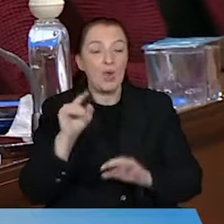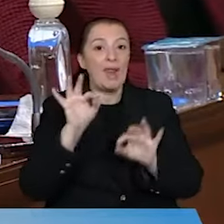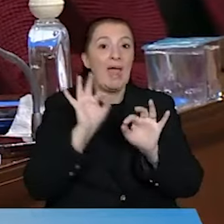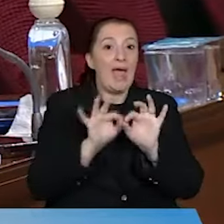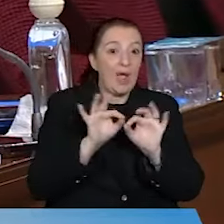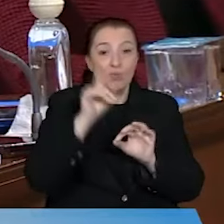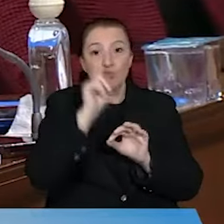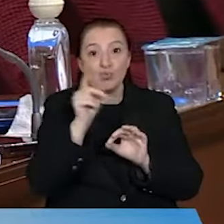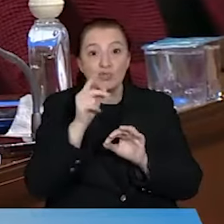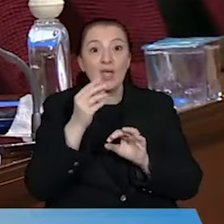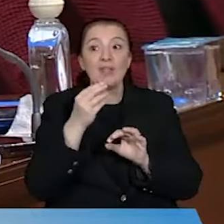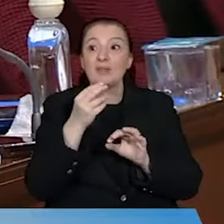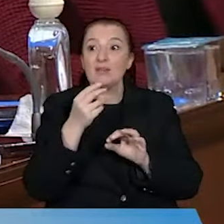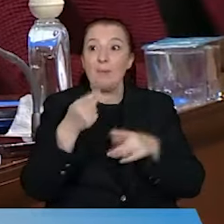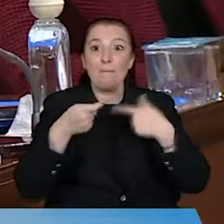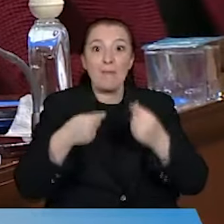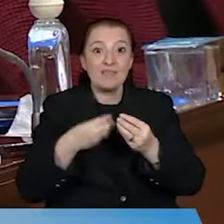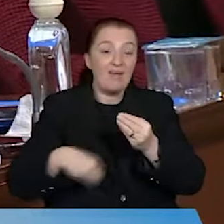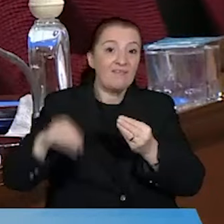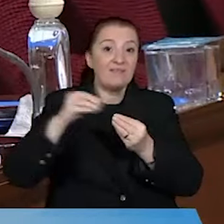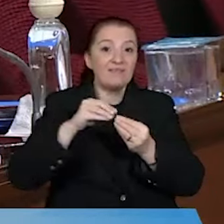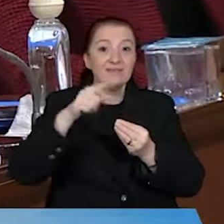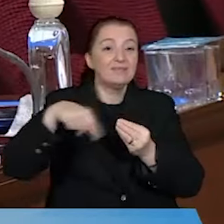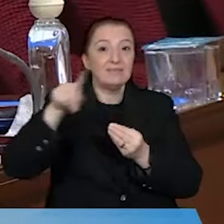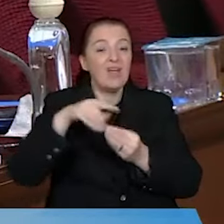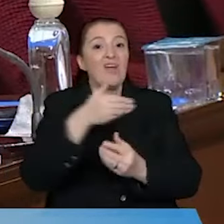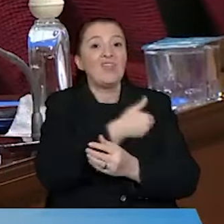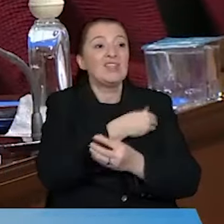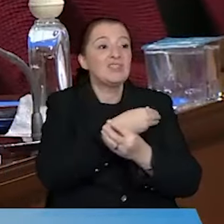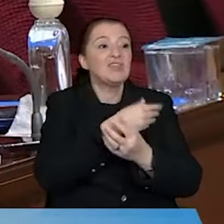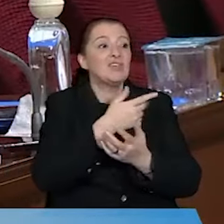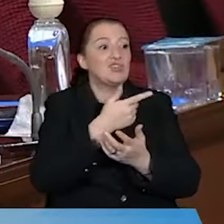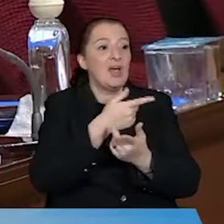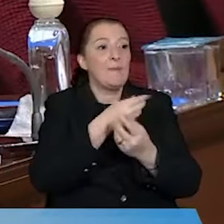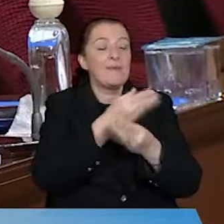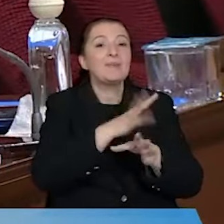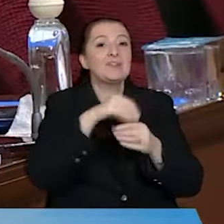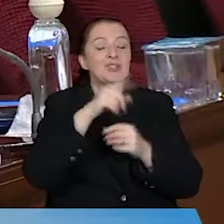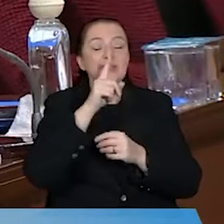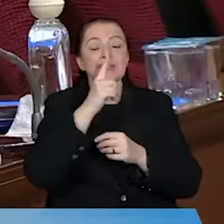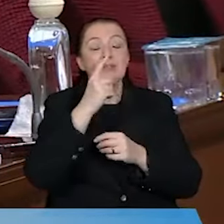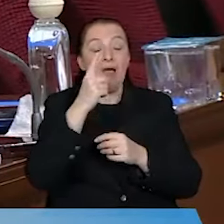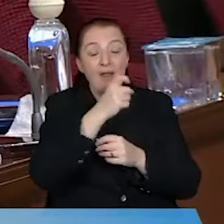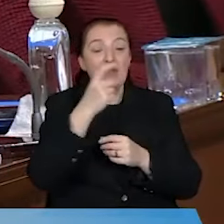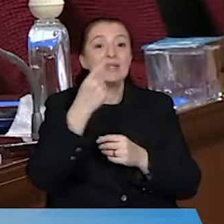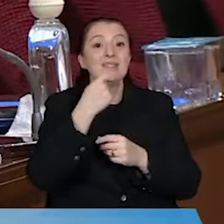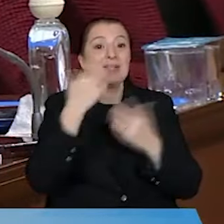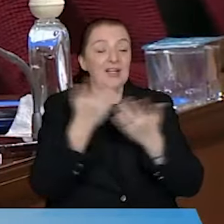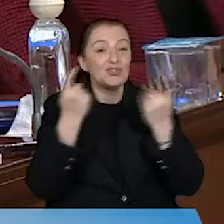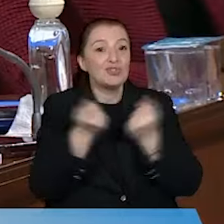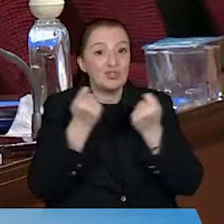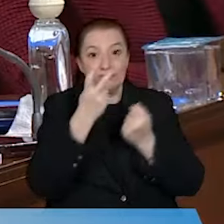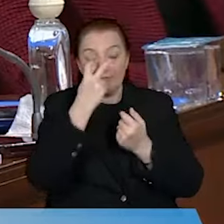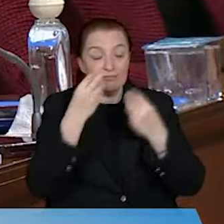dolayı artan maliyetlerin vatandaşa yansıtılmaması için aylardır çalışan, yıllardır çalışan, özveriyle